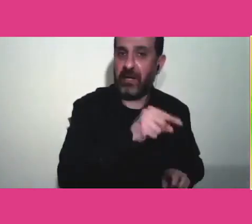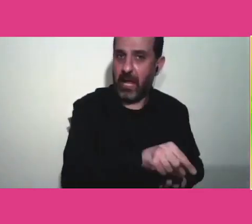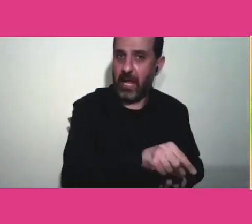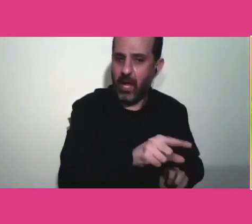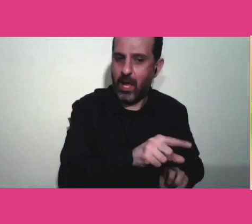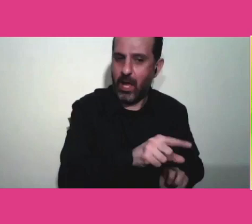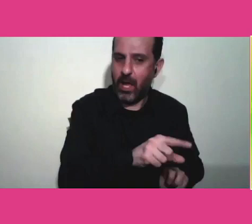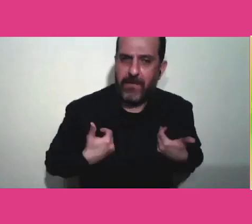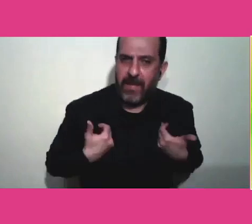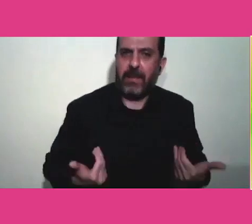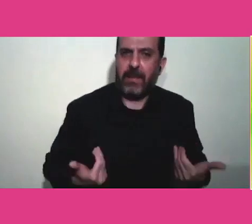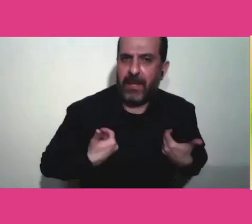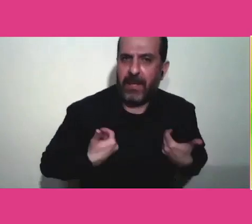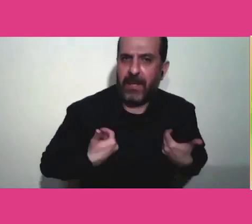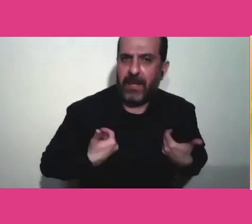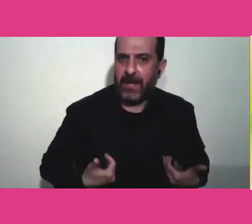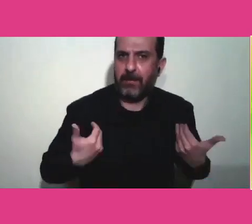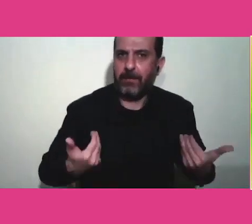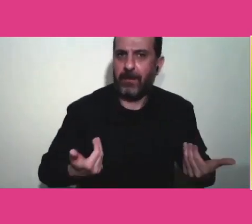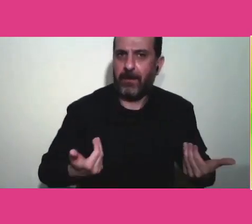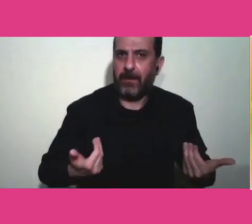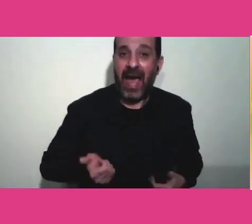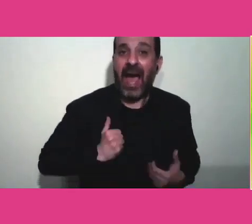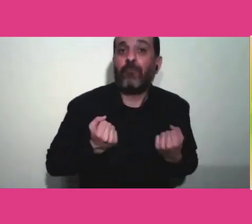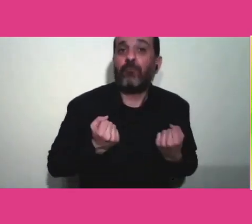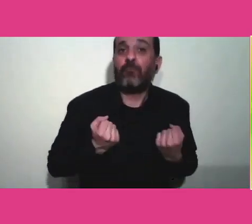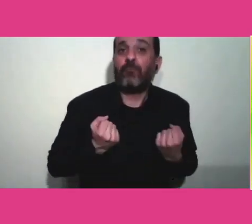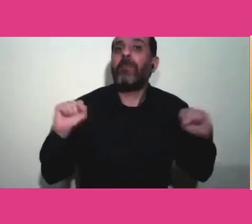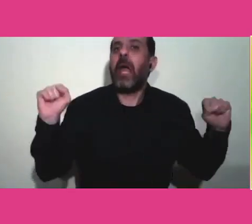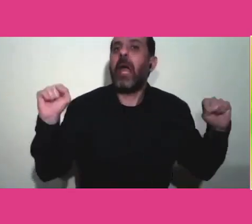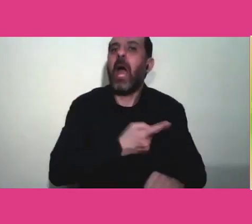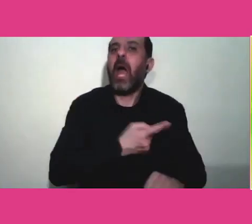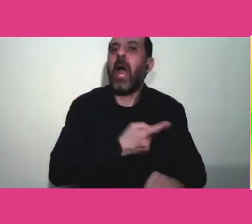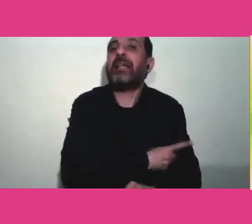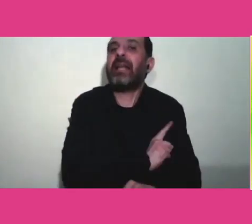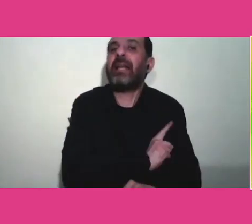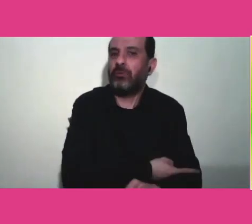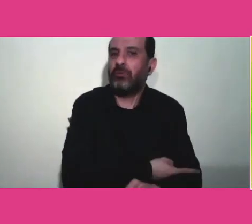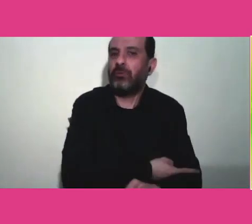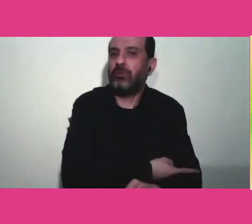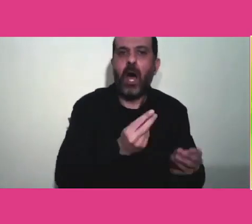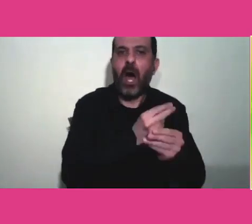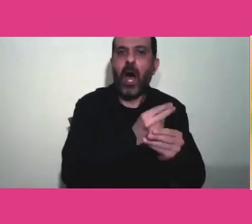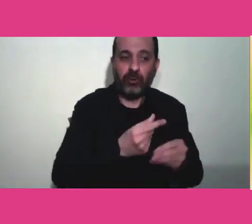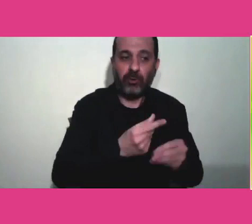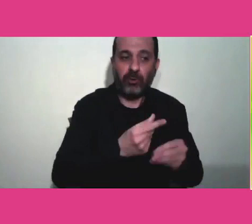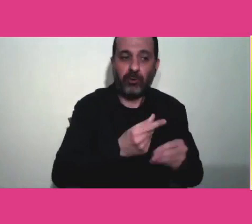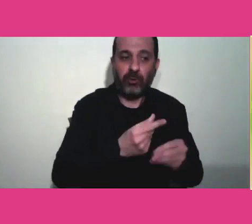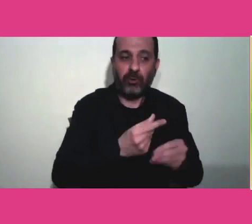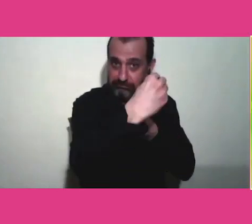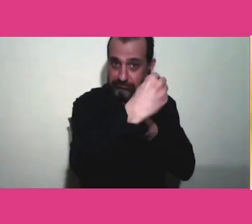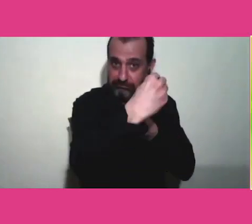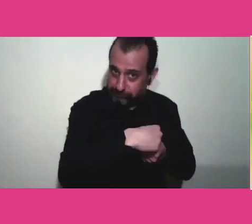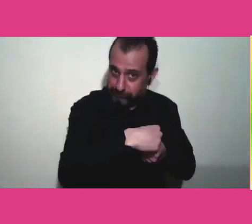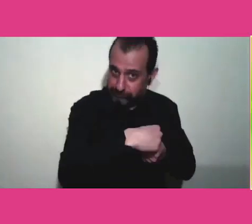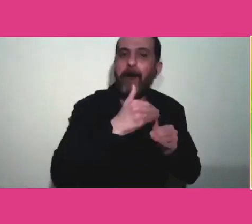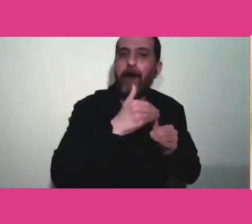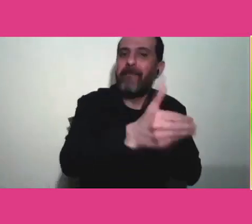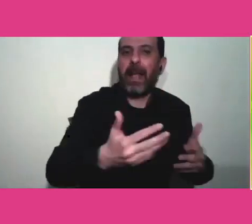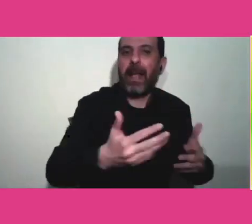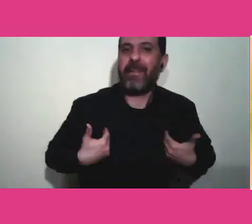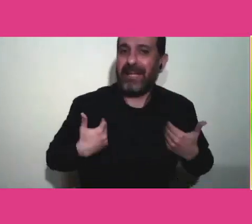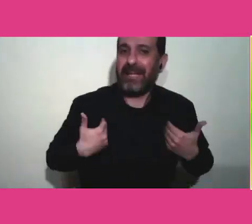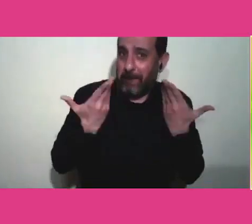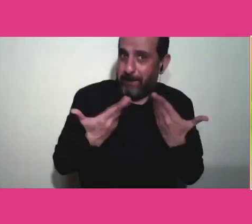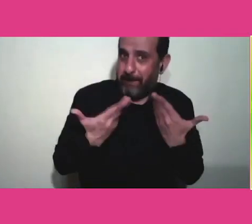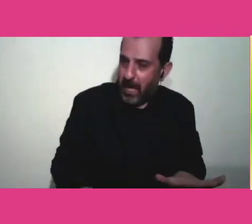παιχνίδια που ενεργοποιούσαν την αυτονομία και την ικανότητα, η ευημερία των συμμετοχόντων βελτιώθηκε μετά το παιχνίδι. Συγκεκριμένα, δηλαδή,